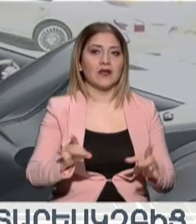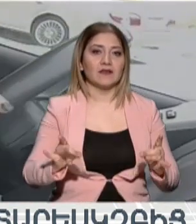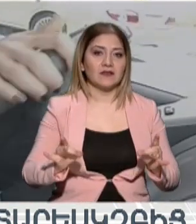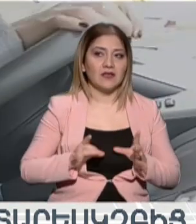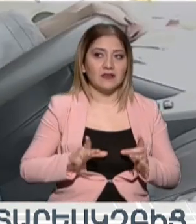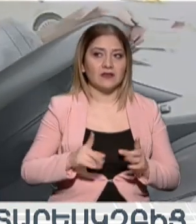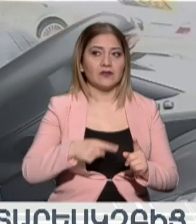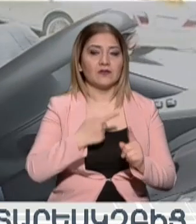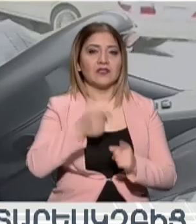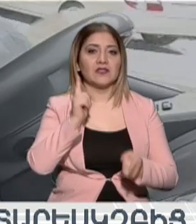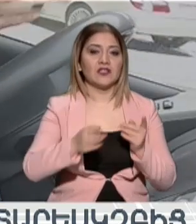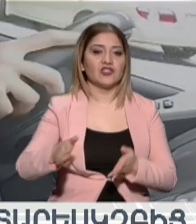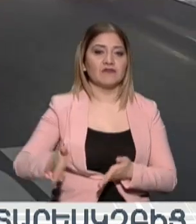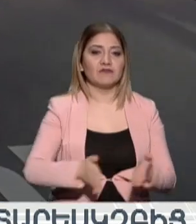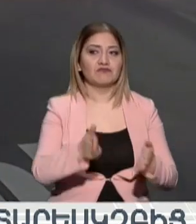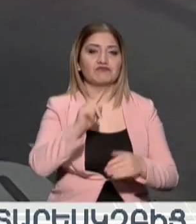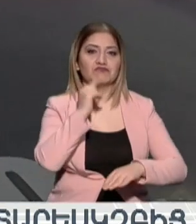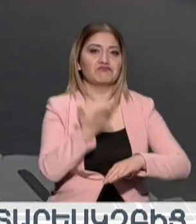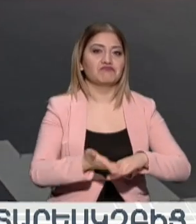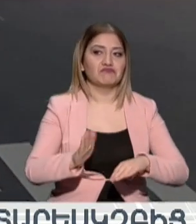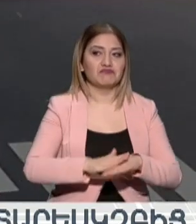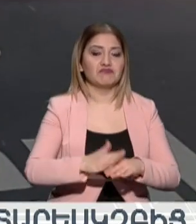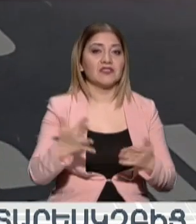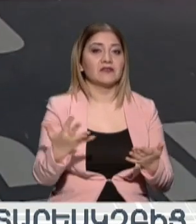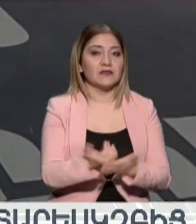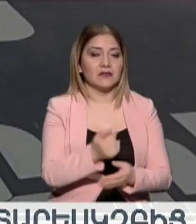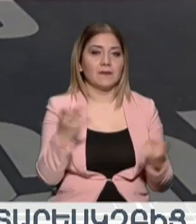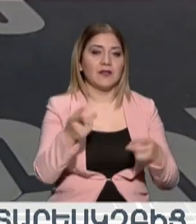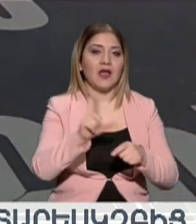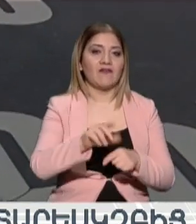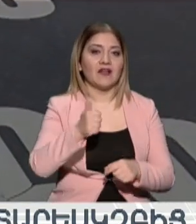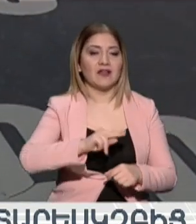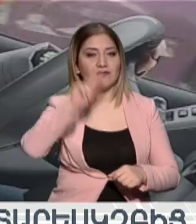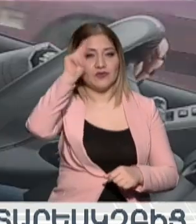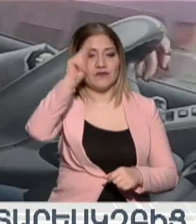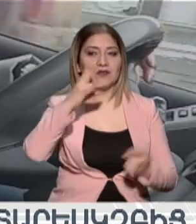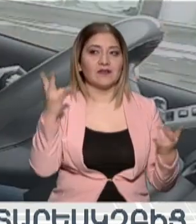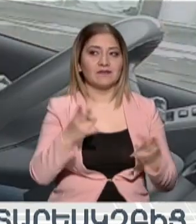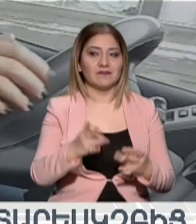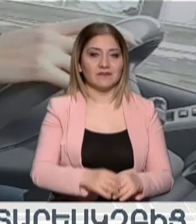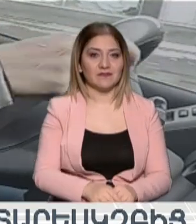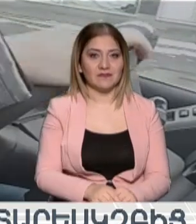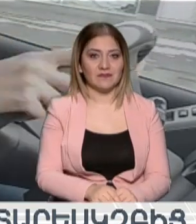նաև իրական երթևեկության բարդությունները, իսկ դրական ստանալու համար պետք է ավելի լավ պատրաստվել։